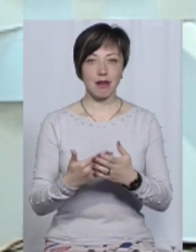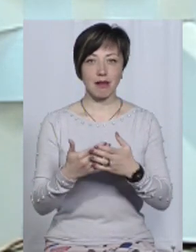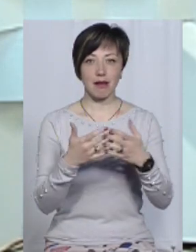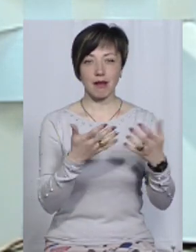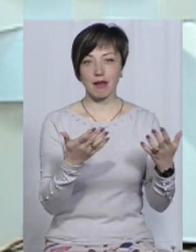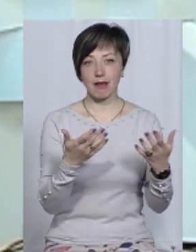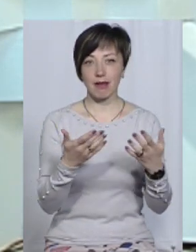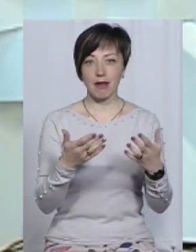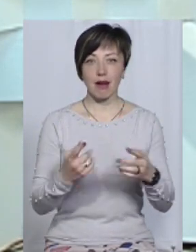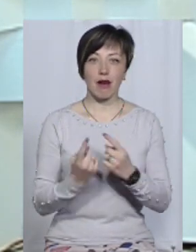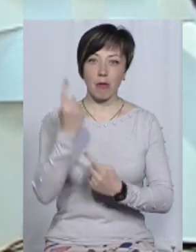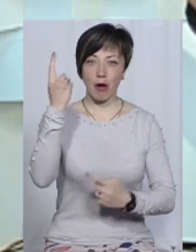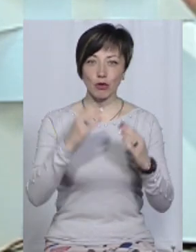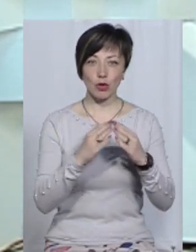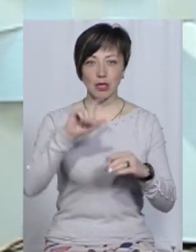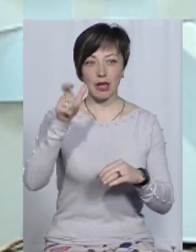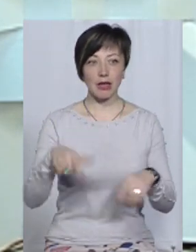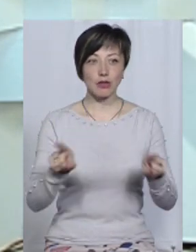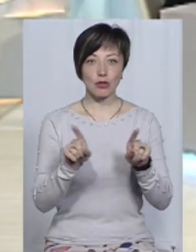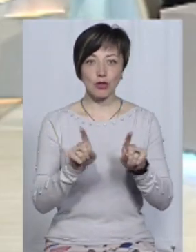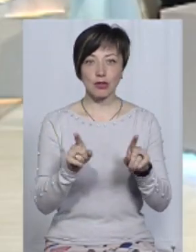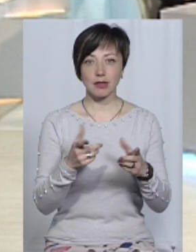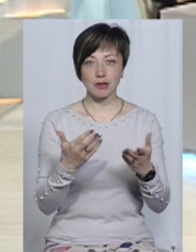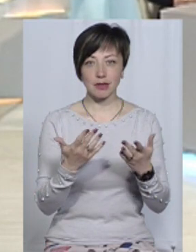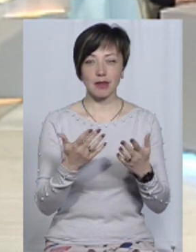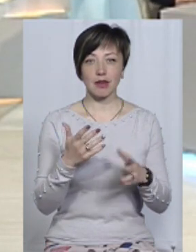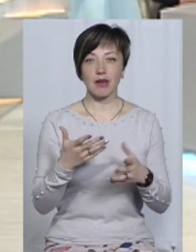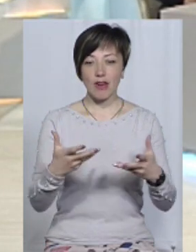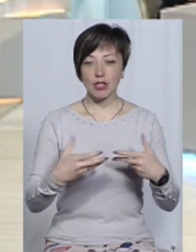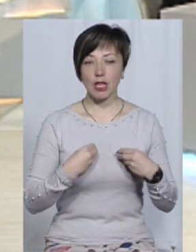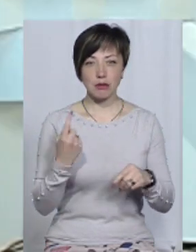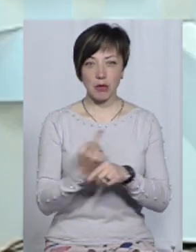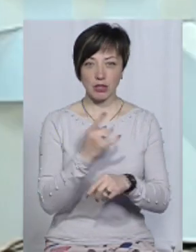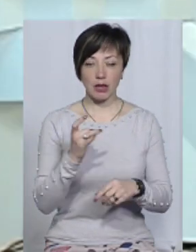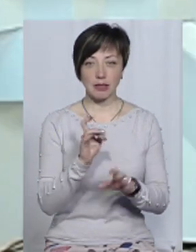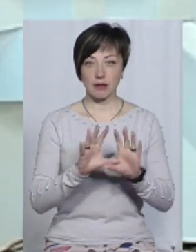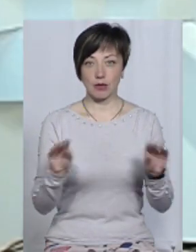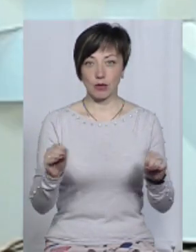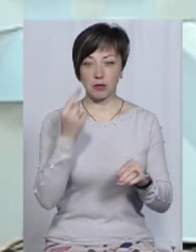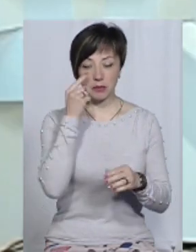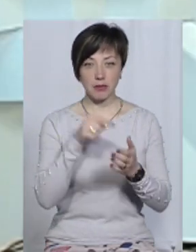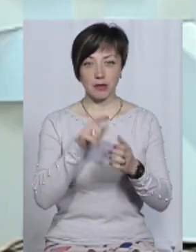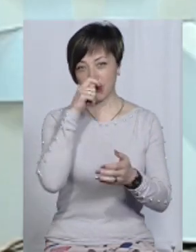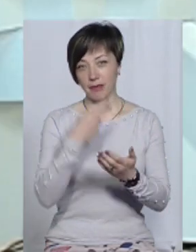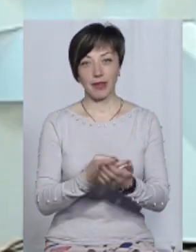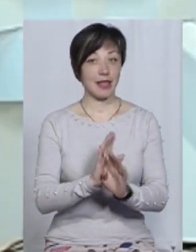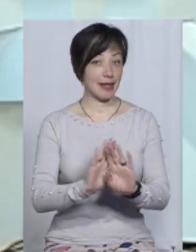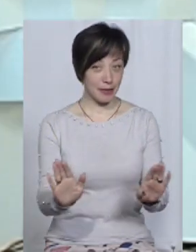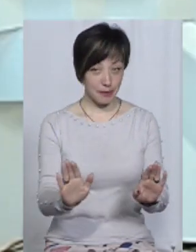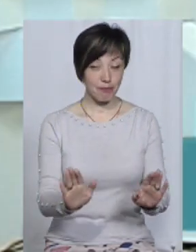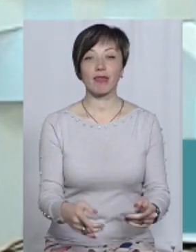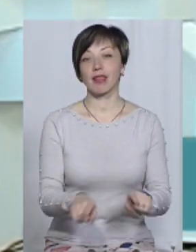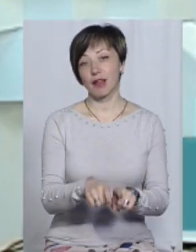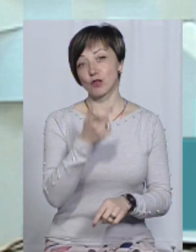хмарочоси там, чи італійські якісь там. Щось, барок, то, що вражає з першого погляду. Так, все, раз і впав в обморок. Ні, так